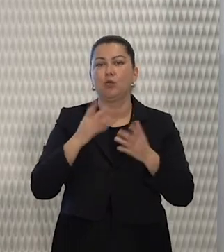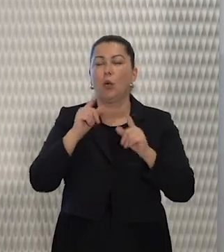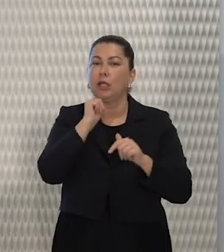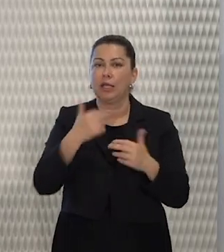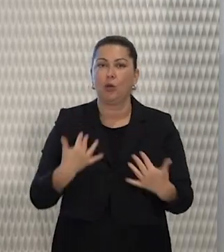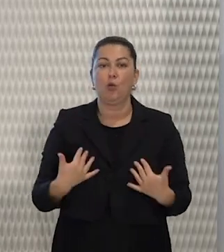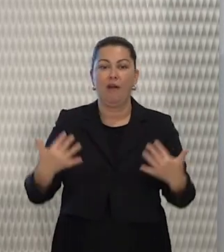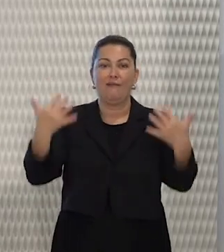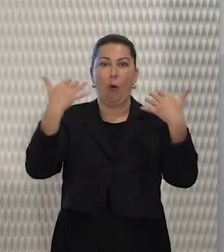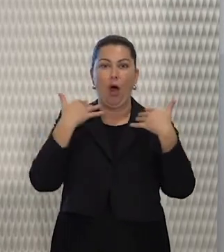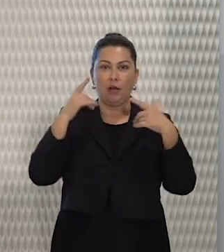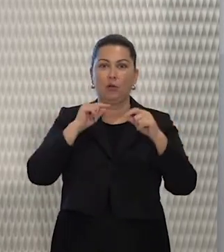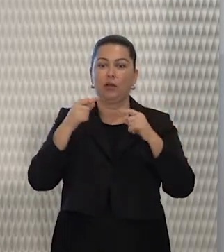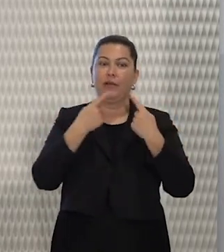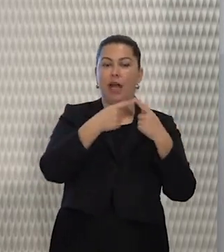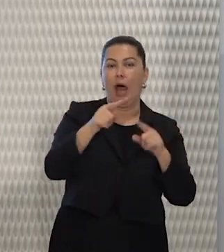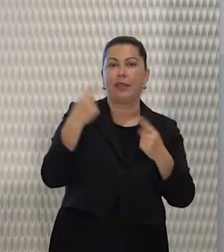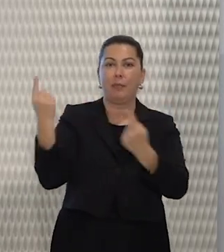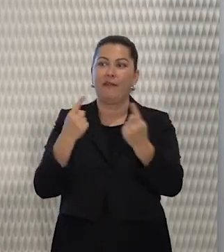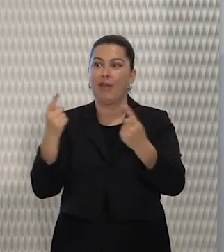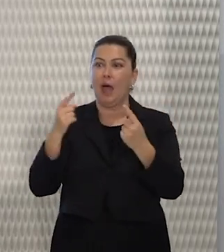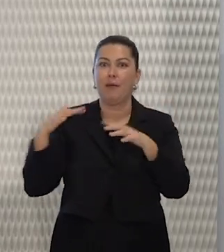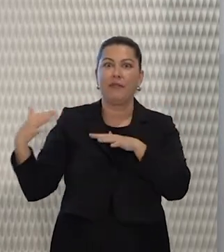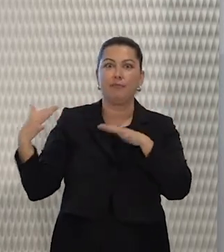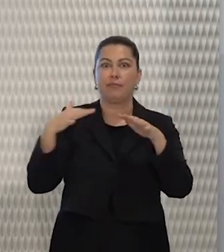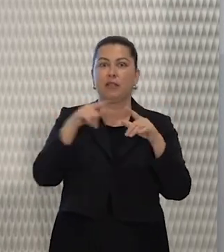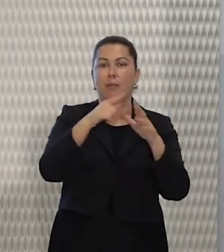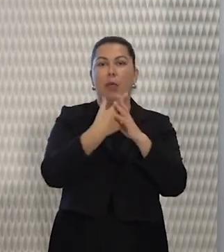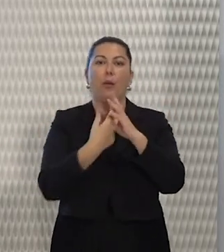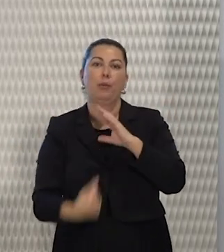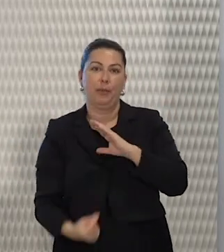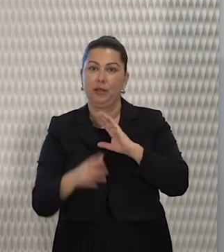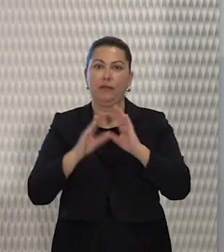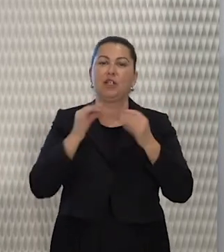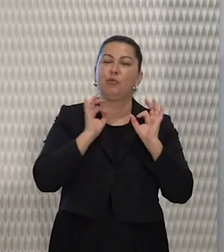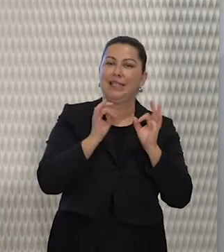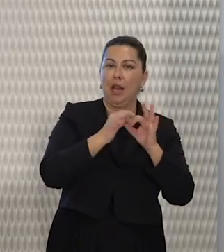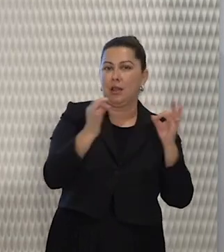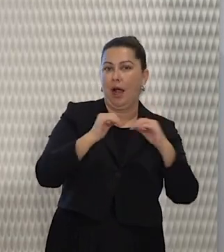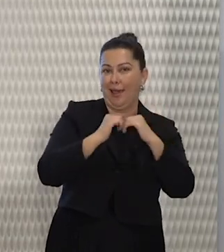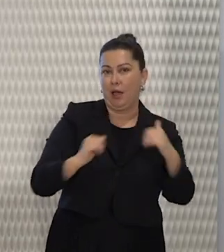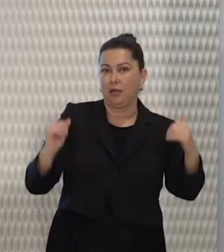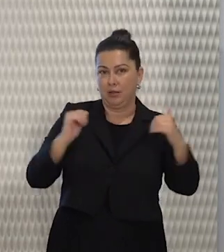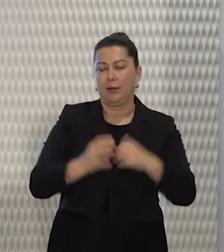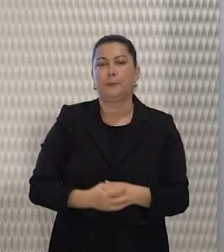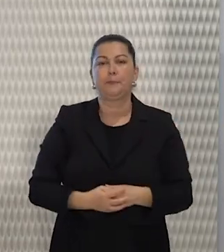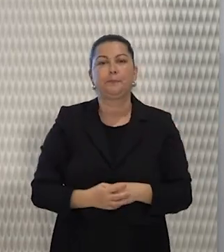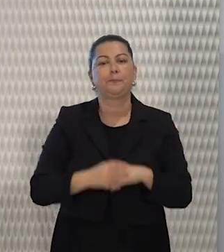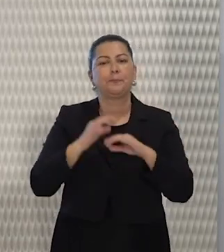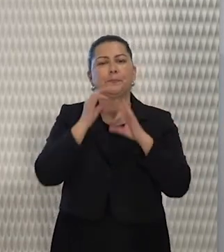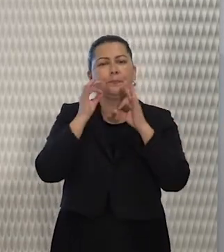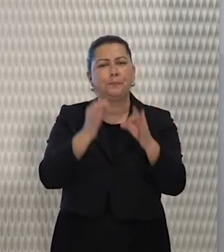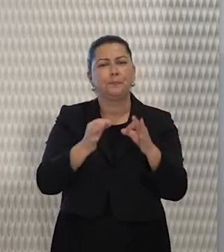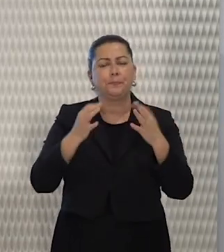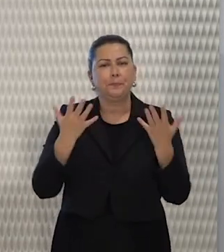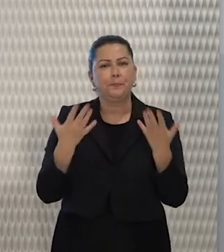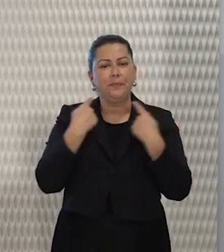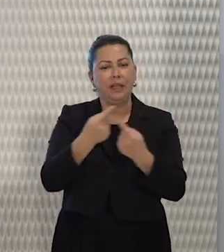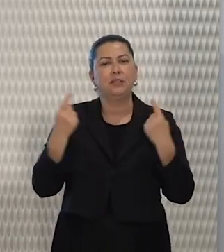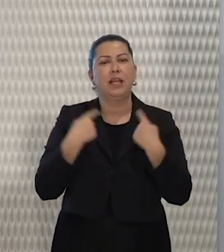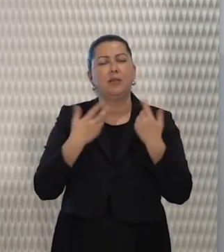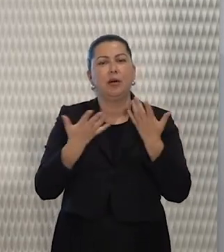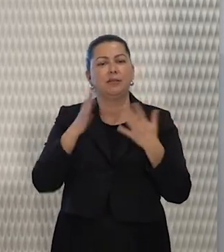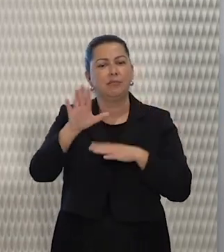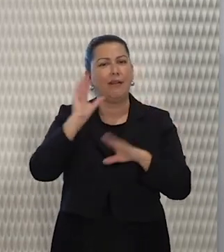überfordern und sie in der Masse der anderen Bewerber, dass sie nicht untergehen. Welche Erfahrungen haben Sie gemacht mit diesen Projekten? Sie haben natürlich die Verantwortung, dass diese Lehrstellen